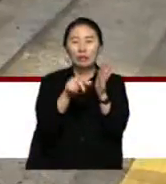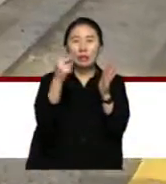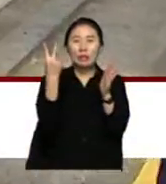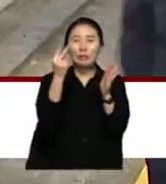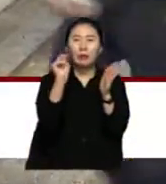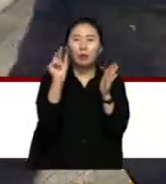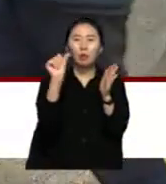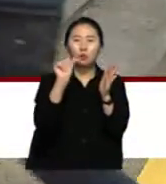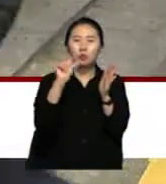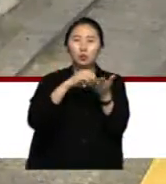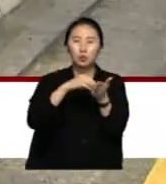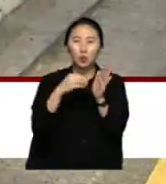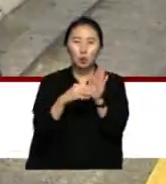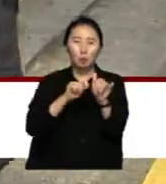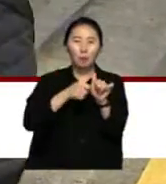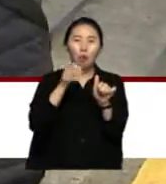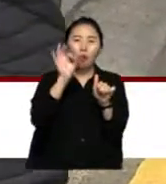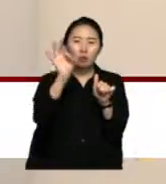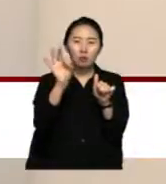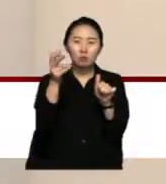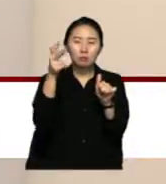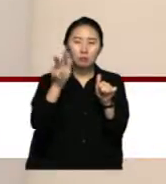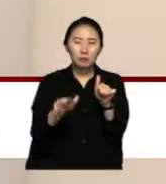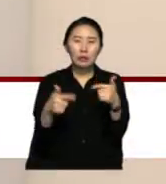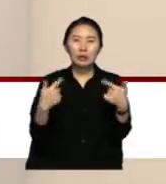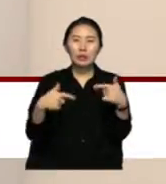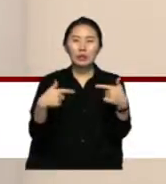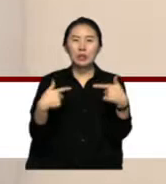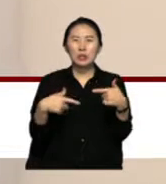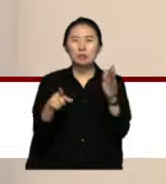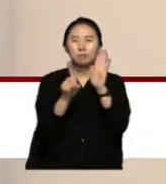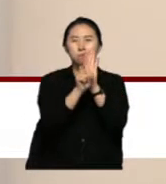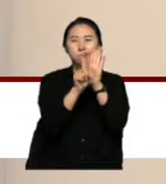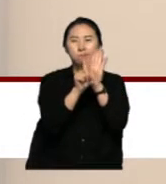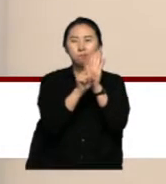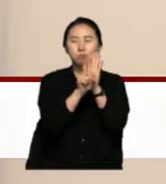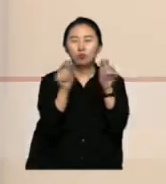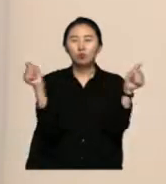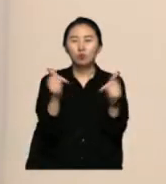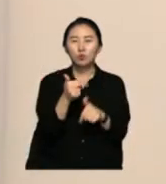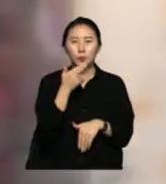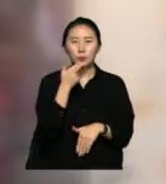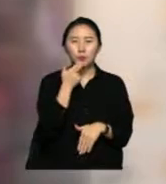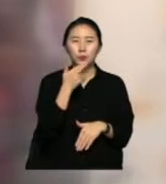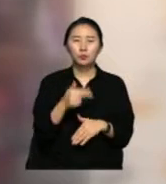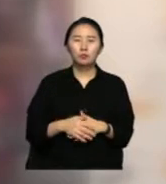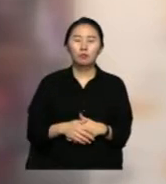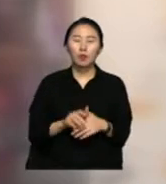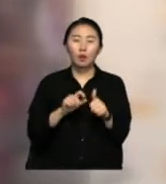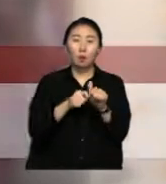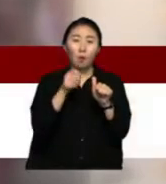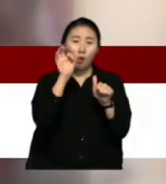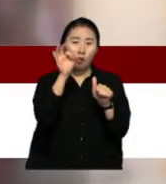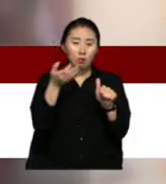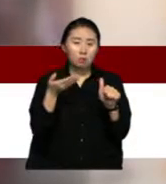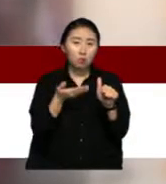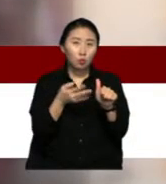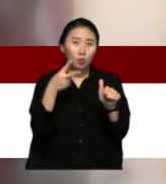원의 과태료를 부과하고 있지만 매해 불법 광고물의 수는 줄어들고 있지 않는 실정입니다. 과태료를 저희가